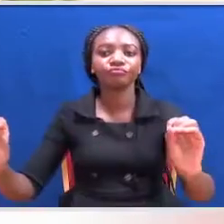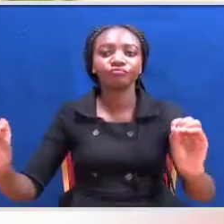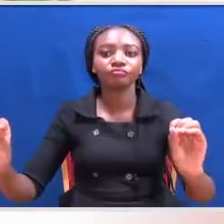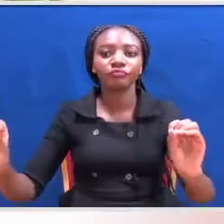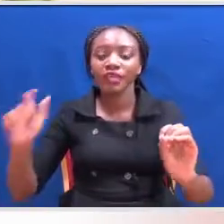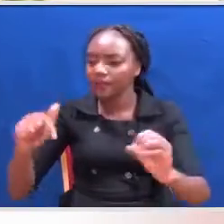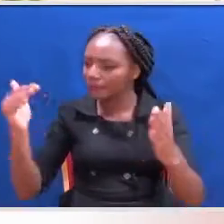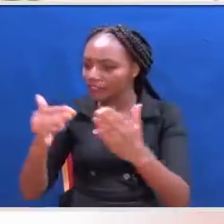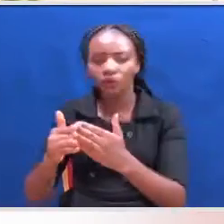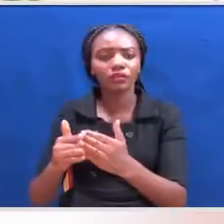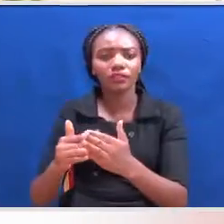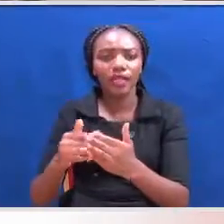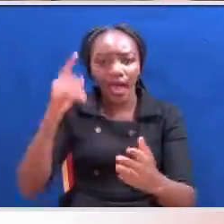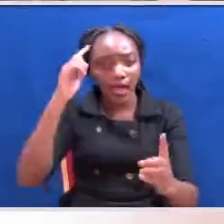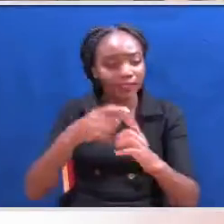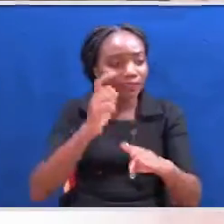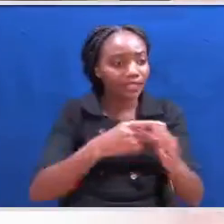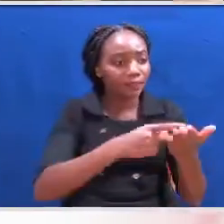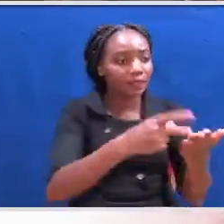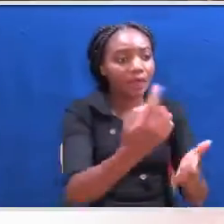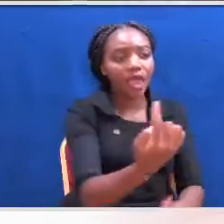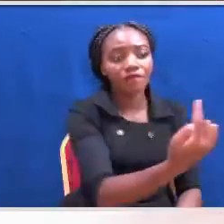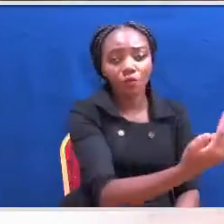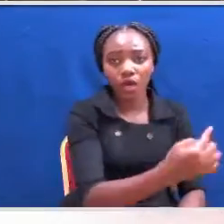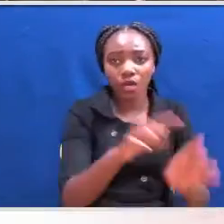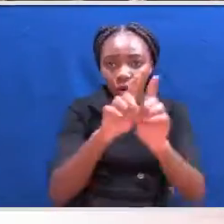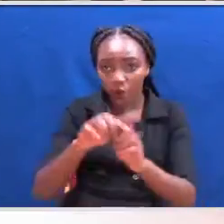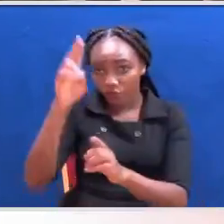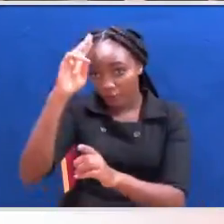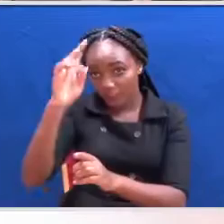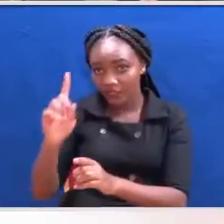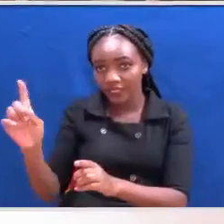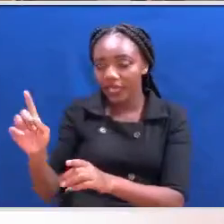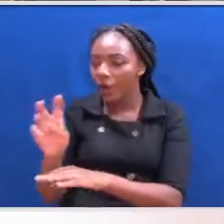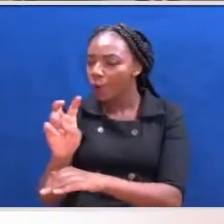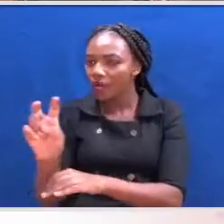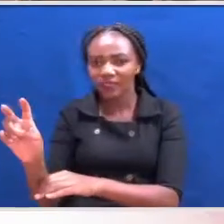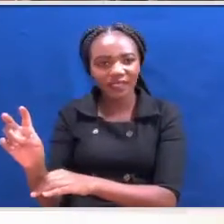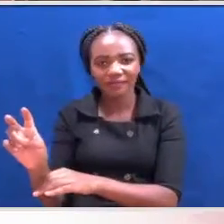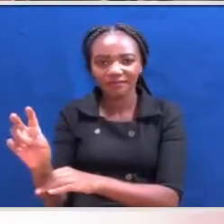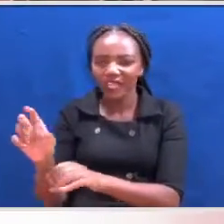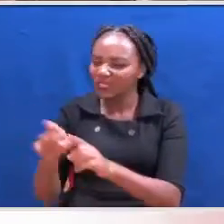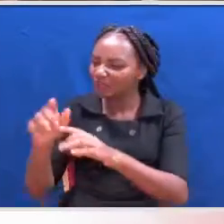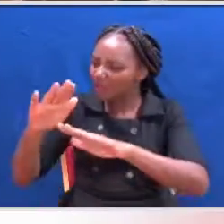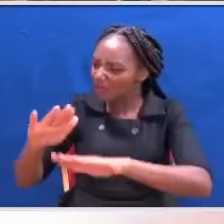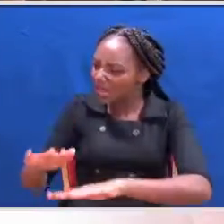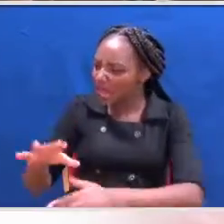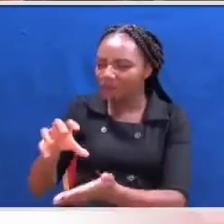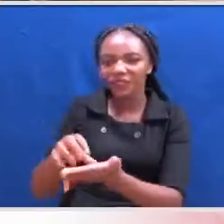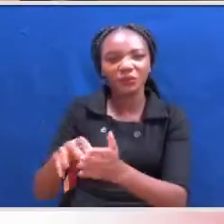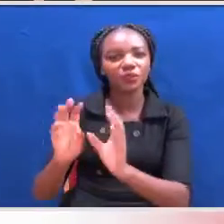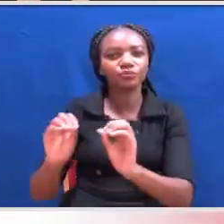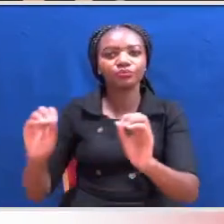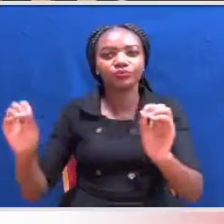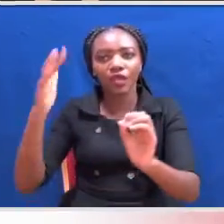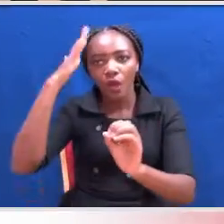mwaka mzima mpaka kila mtu alipwe. Maafisa wa polisi wa kituo cha bwawa hili wakionekana kulemewa kudhibiti hali. Wanakandarasi na maafisa wa